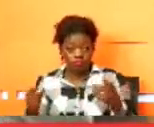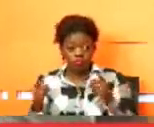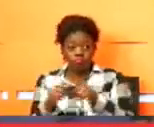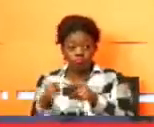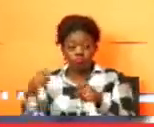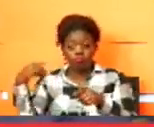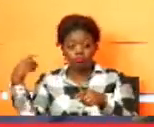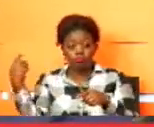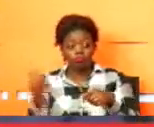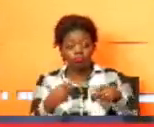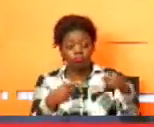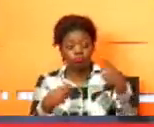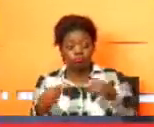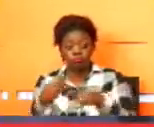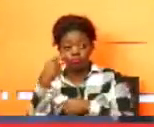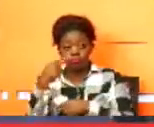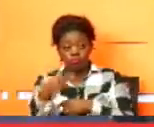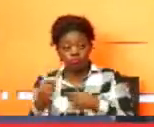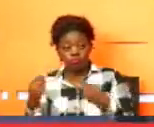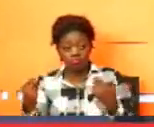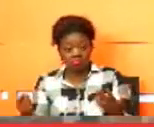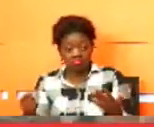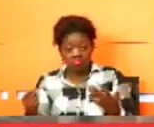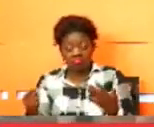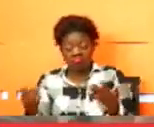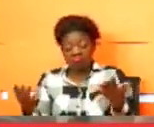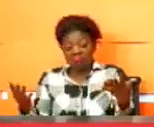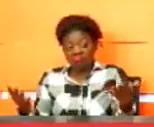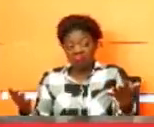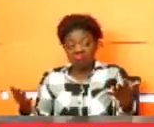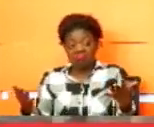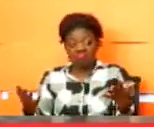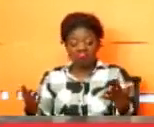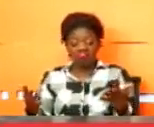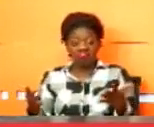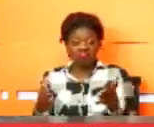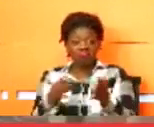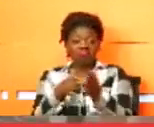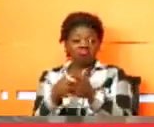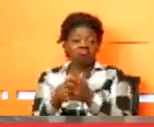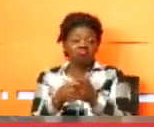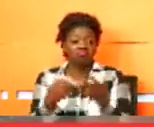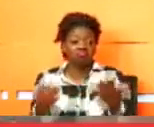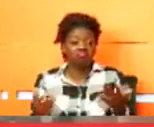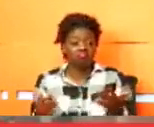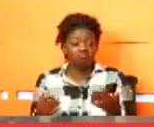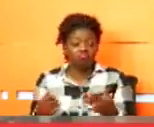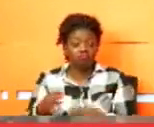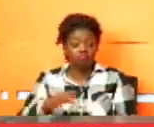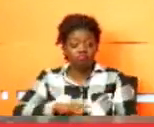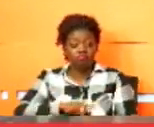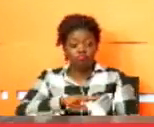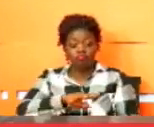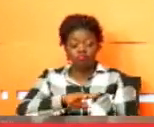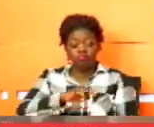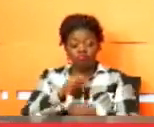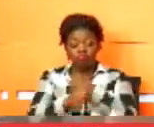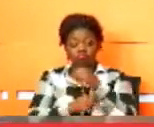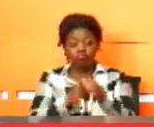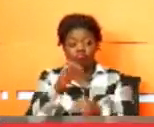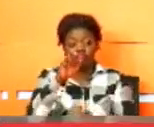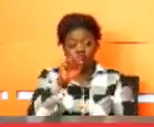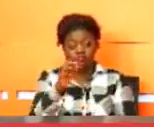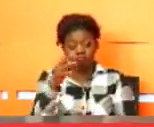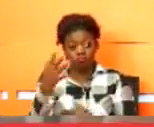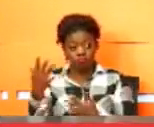bakuba we balangira nga webatamalaako. Kyali kizizi nawasa omuwasi wange 84 amuwasa